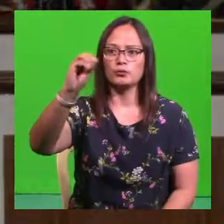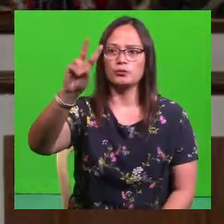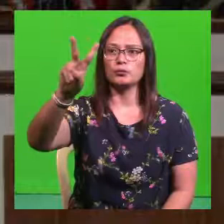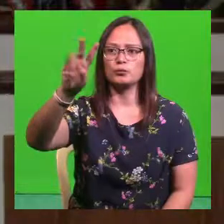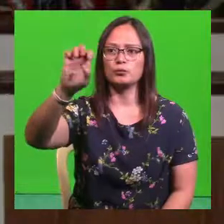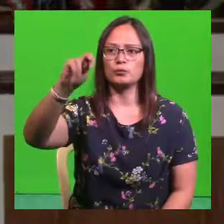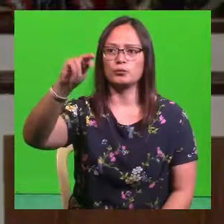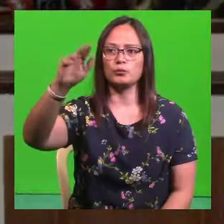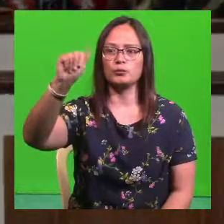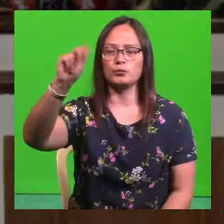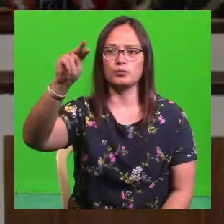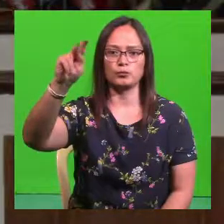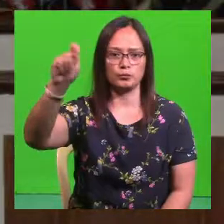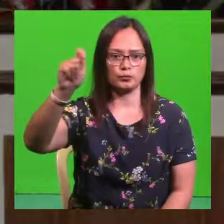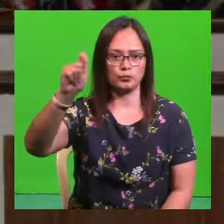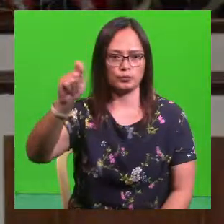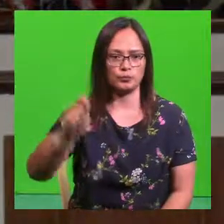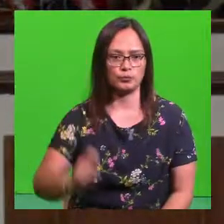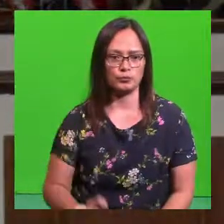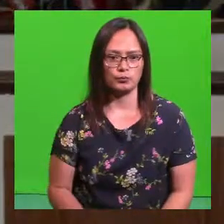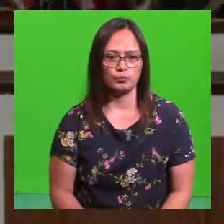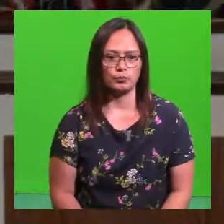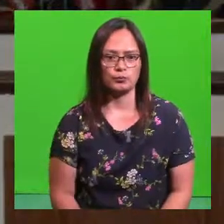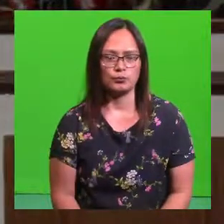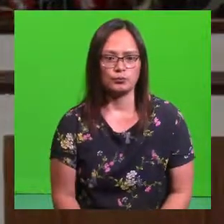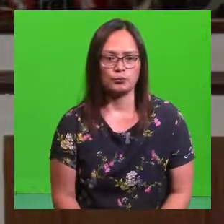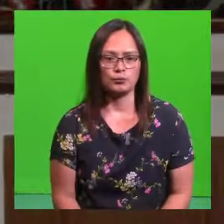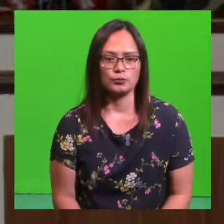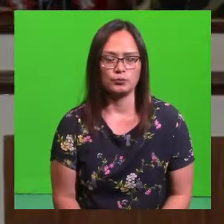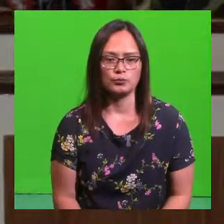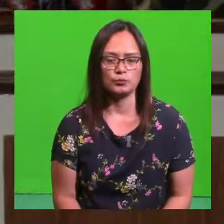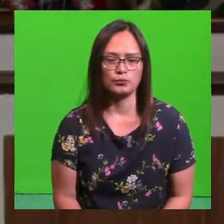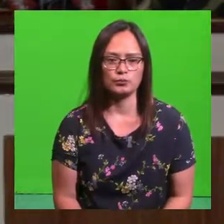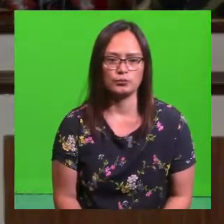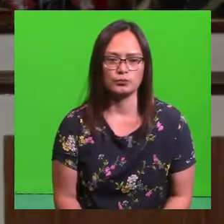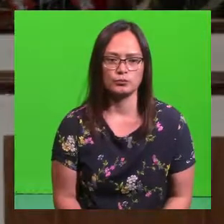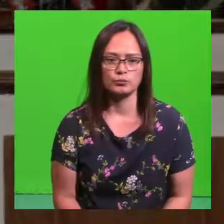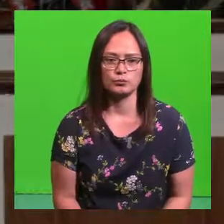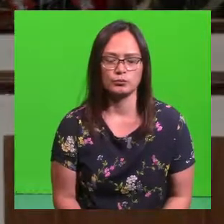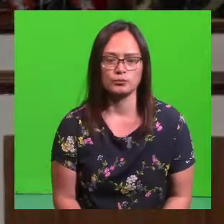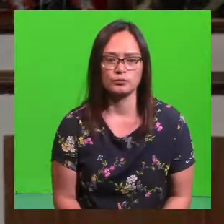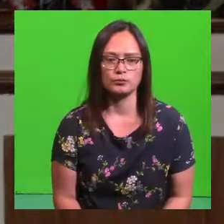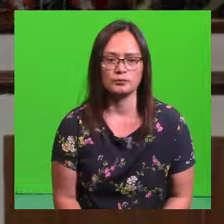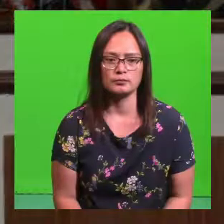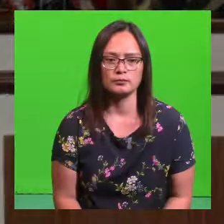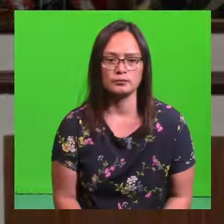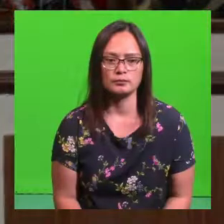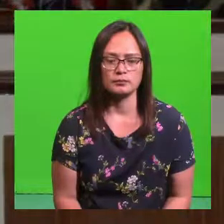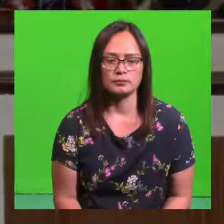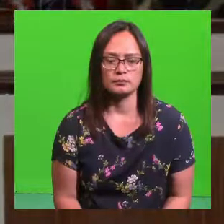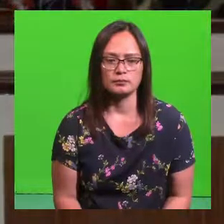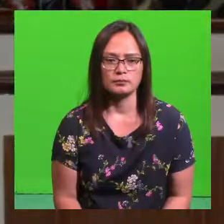mercy seat. Okay? Kaya, nung ang